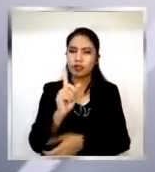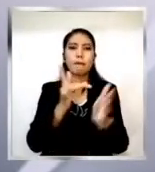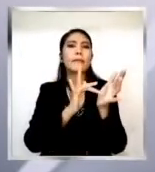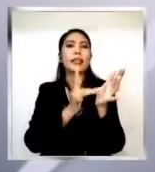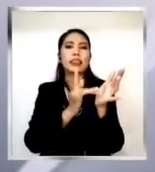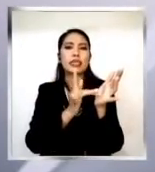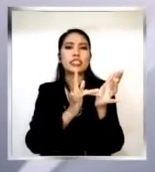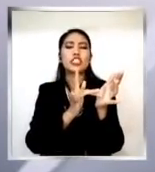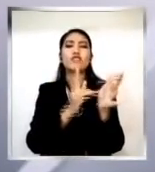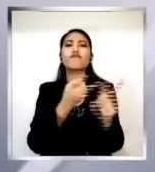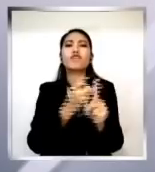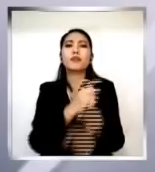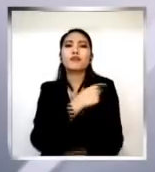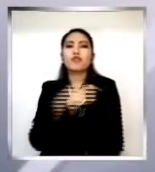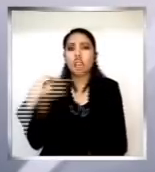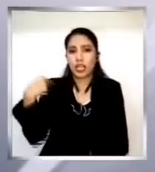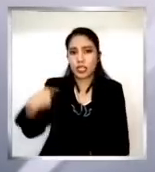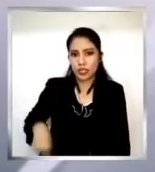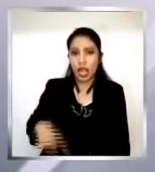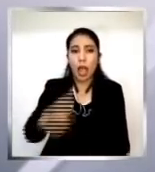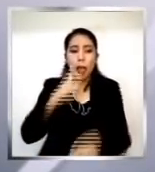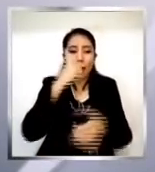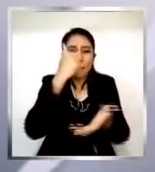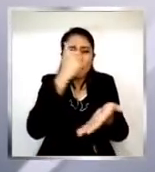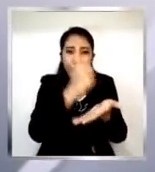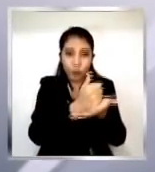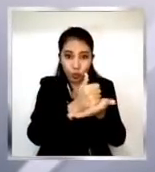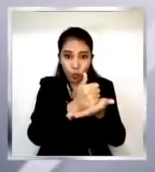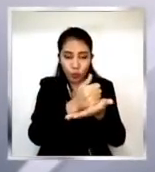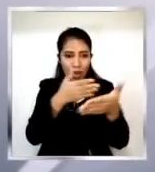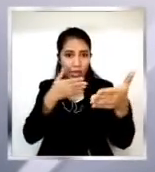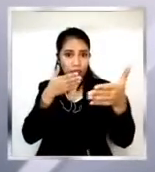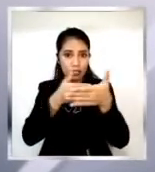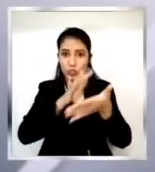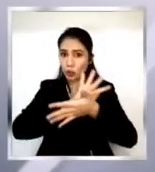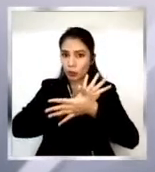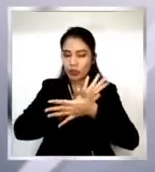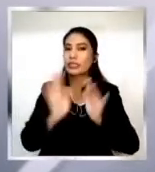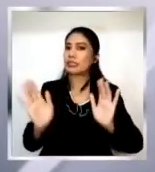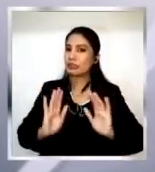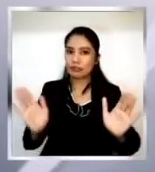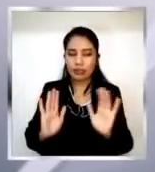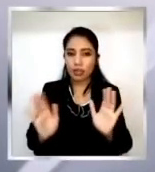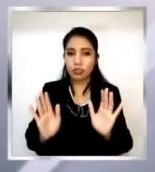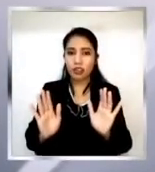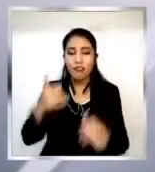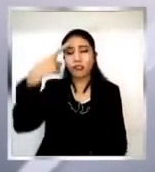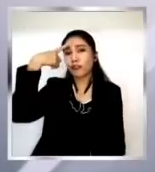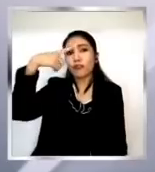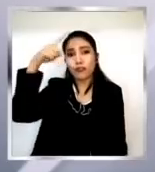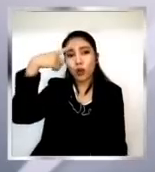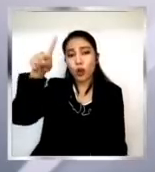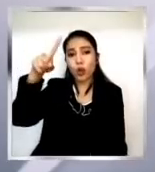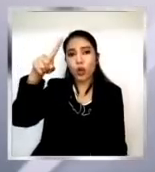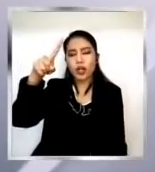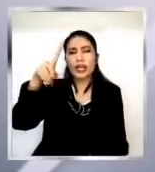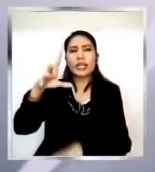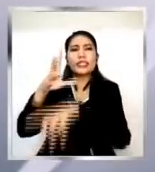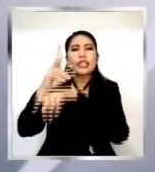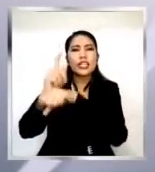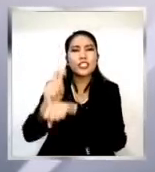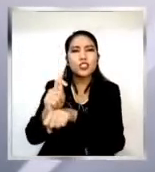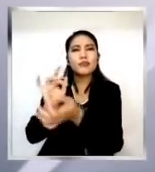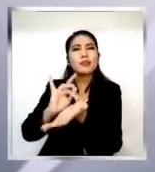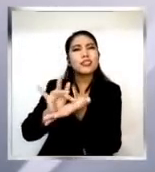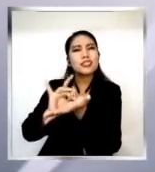ng FDA, hindi bilang pangontra sa virus ha, kundi bilang traditional medicine. Hindi rin ito